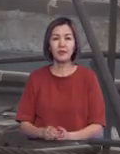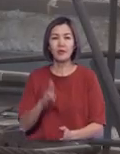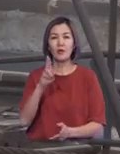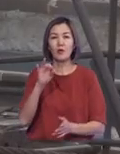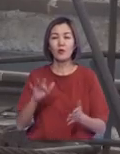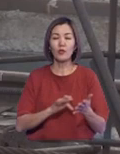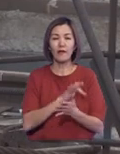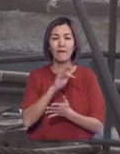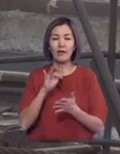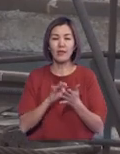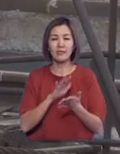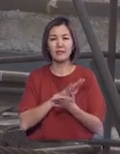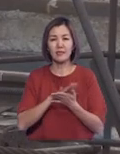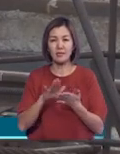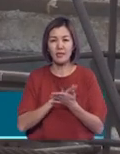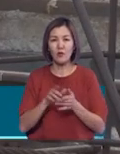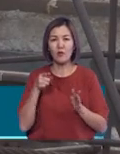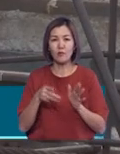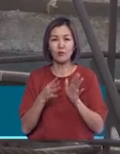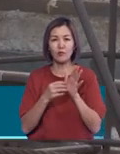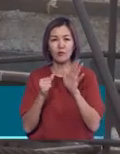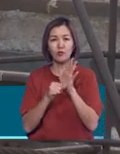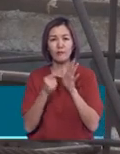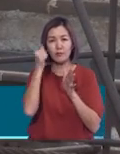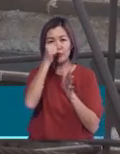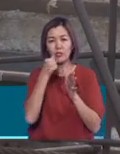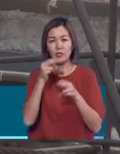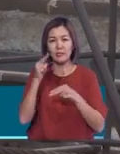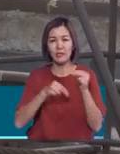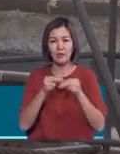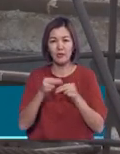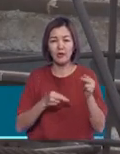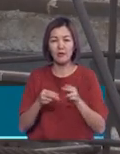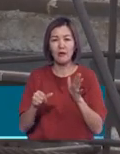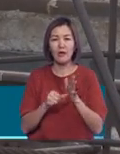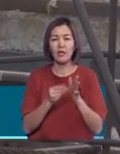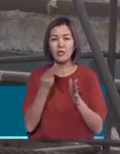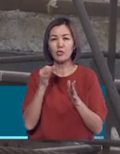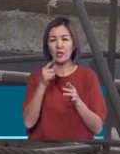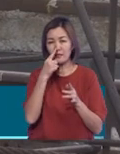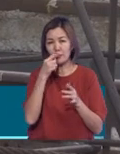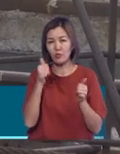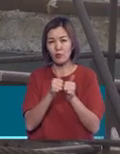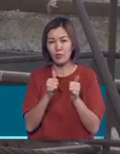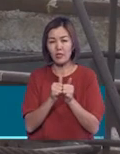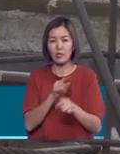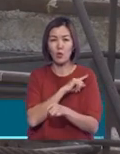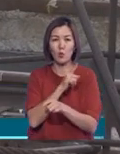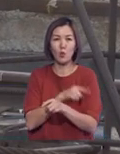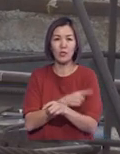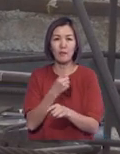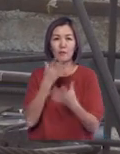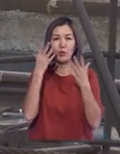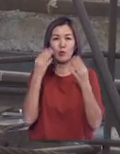Қонаевта кәрізді тазалау қондырғысы 1960 жылы салынған. Облыс орталығынан 6 шақырым жерде орналасқан. Қуаттылығы